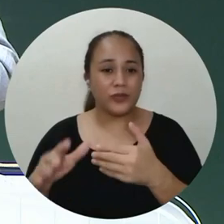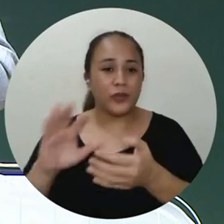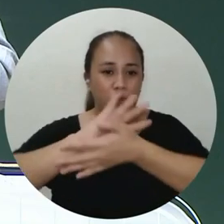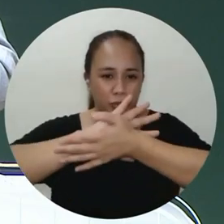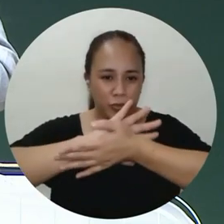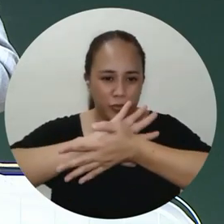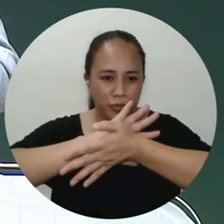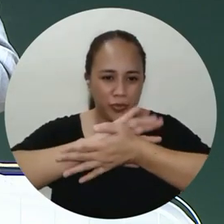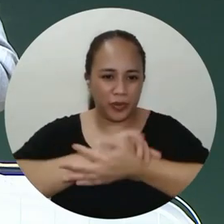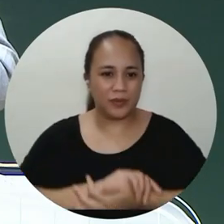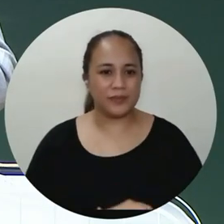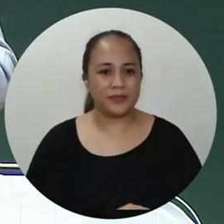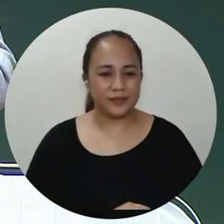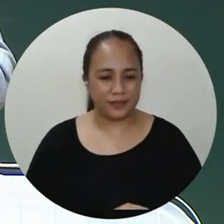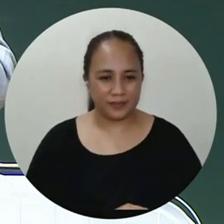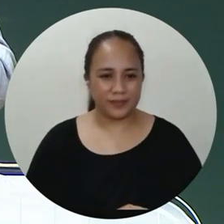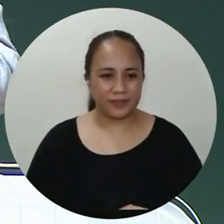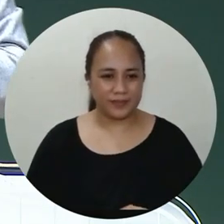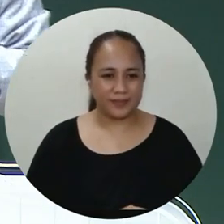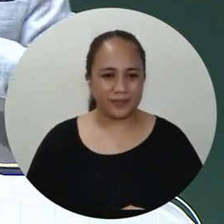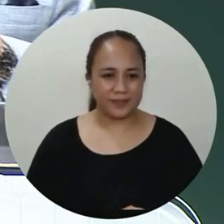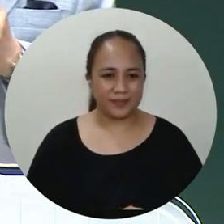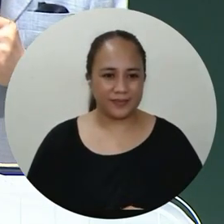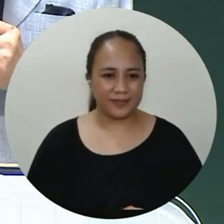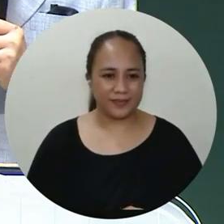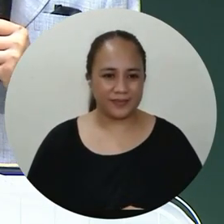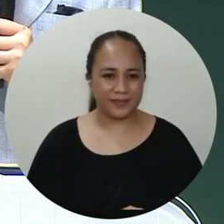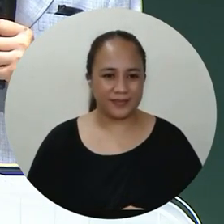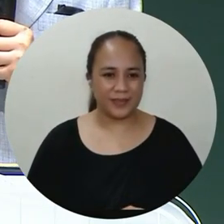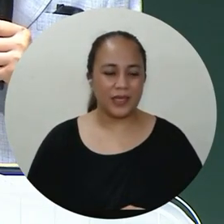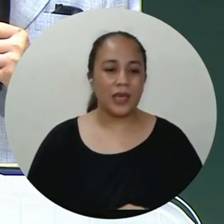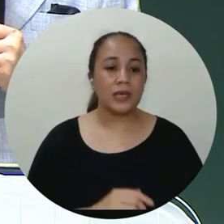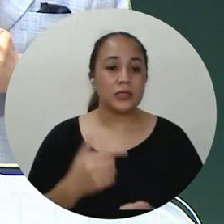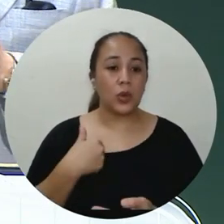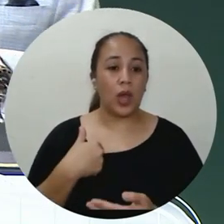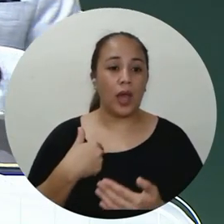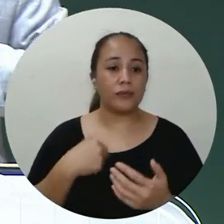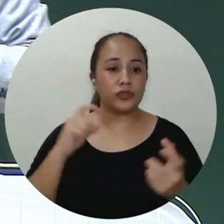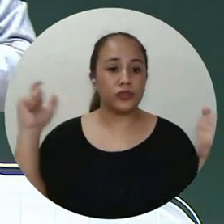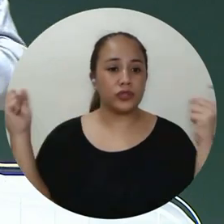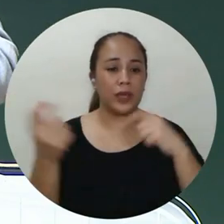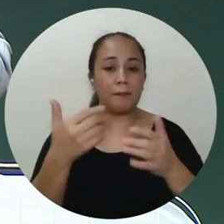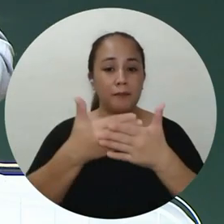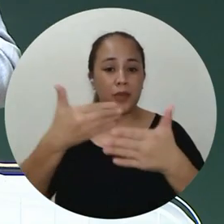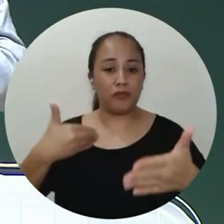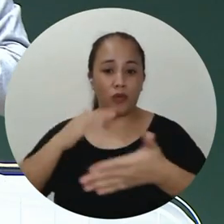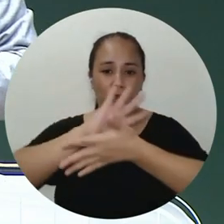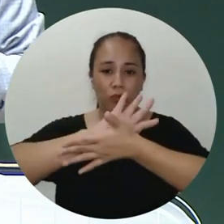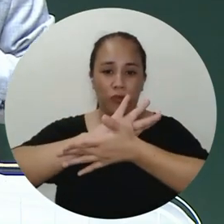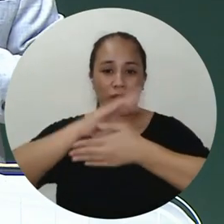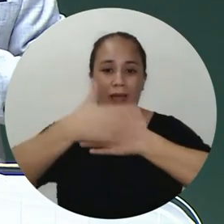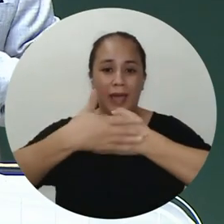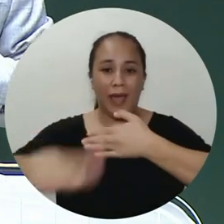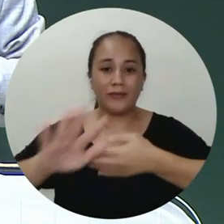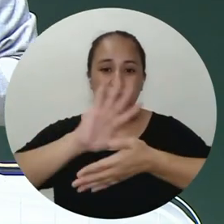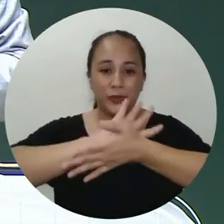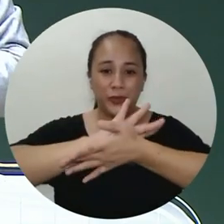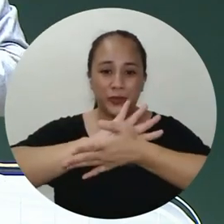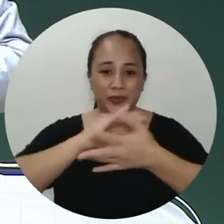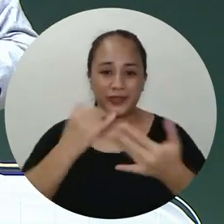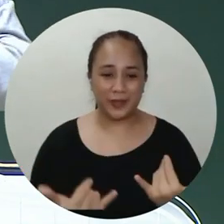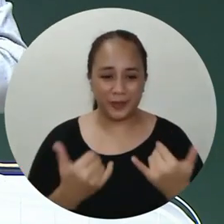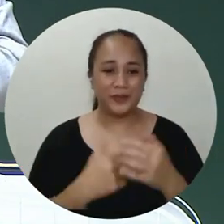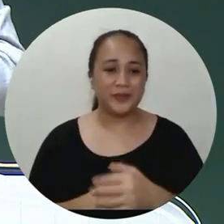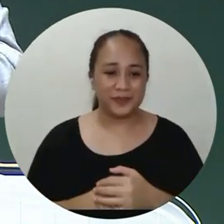before corona, after corona 이렇게 바꿉니다. So now they have changed it to before corona and after corona. 지금 이 코로나가요